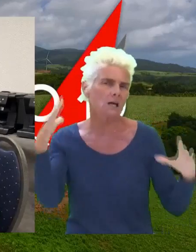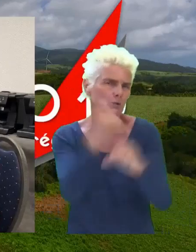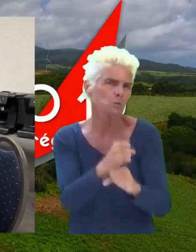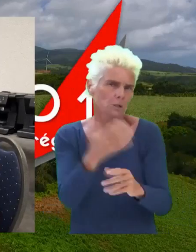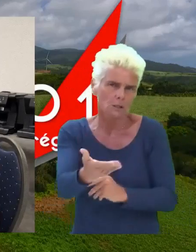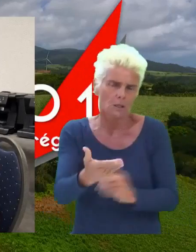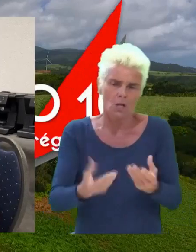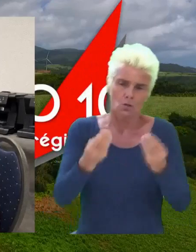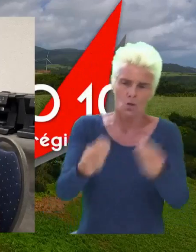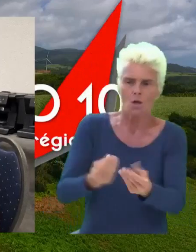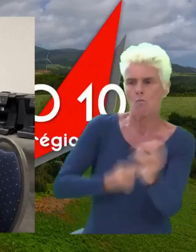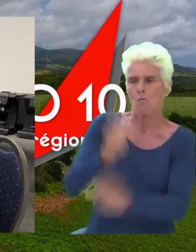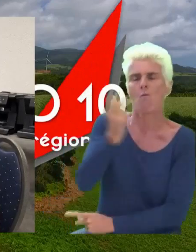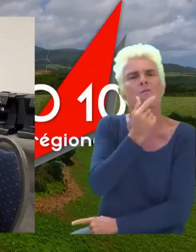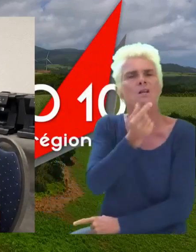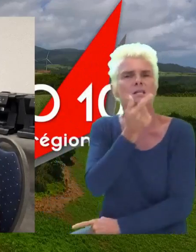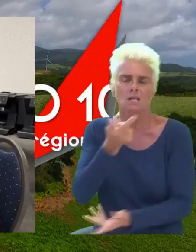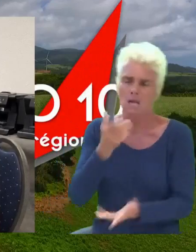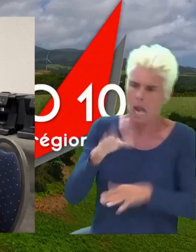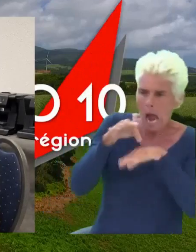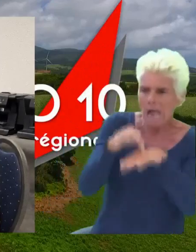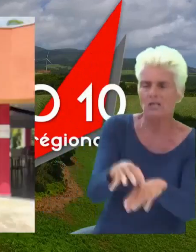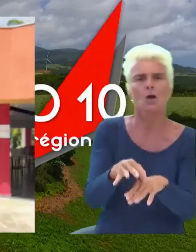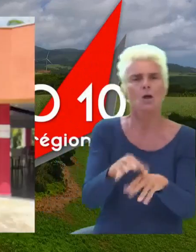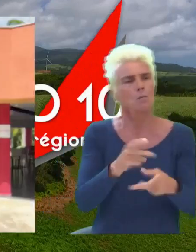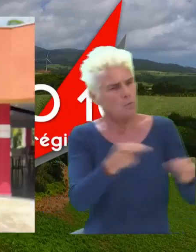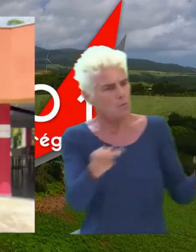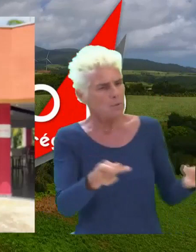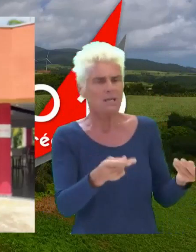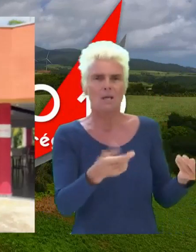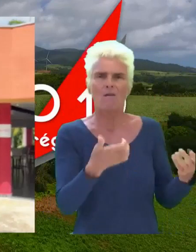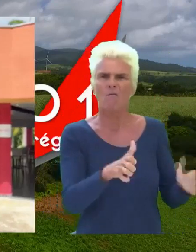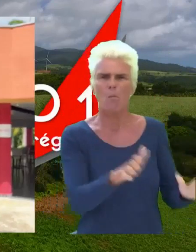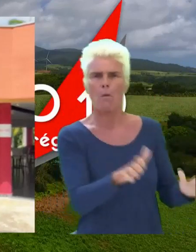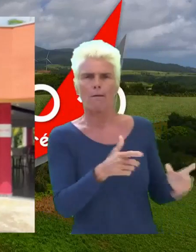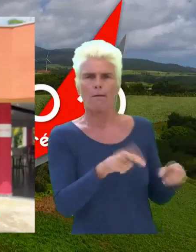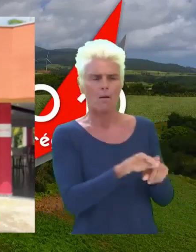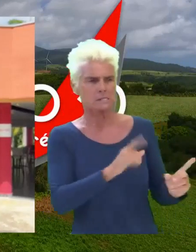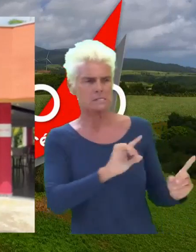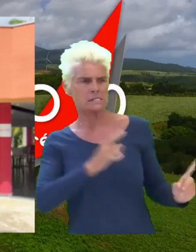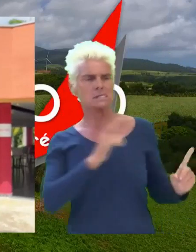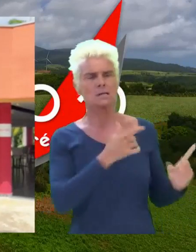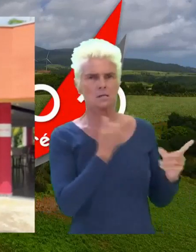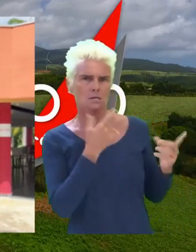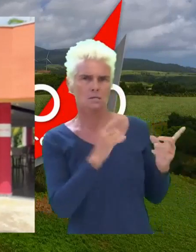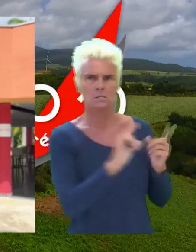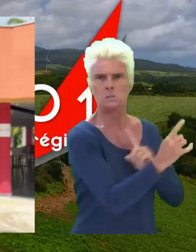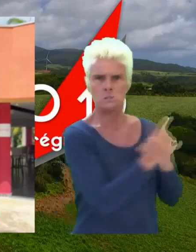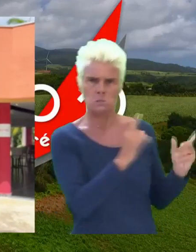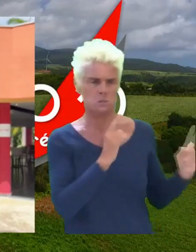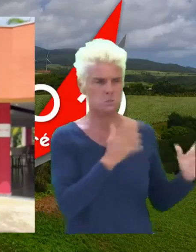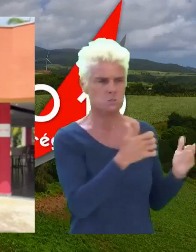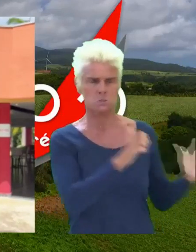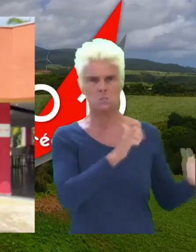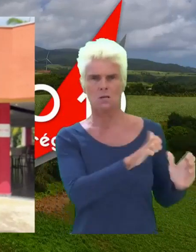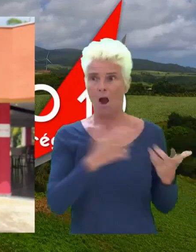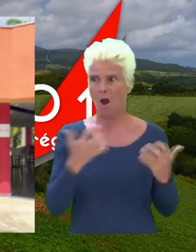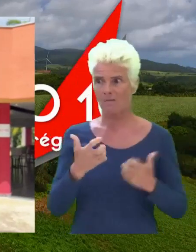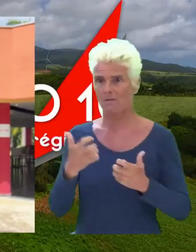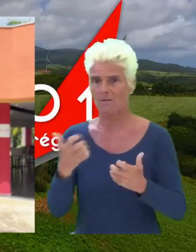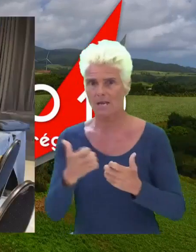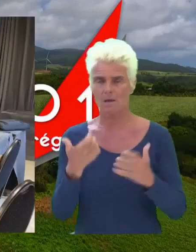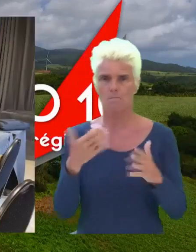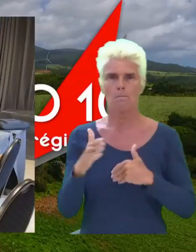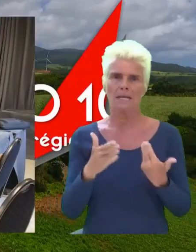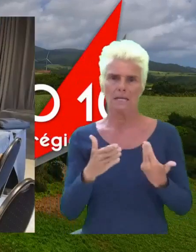faciliter l'accueil et l'accompagnement des publics réfractaires ou des publics qui ont du mal finalement à engager une